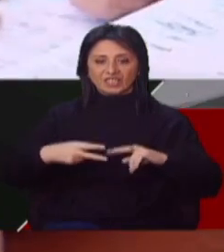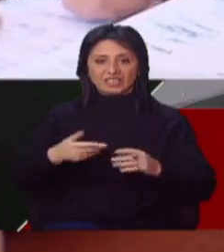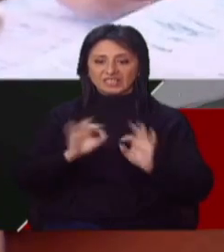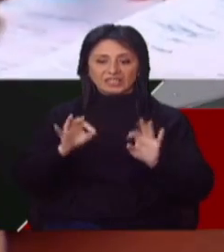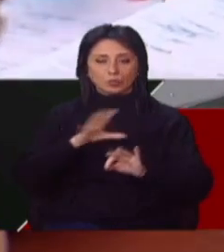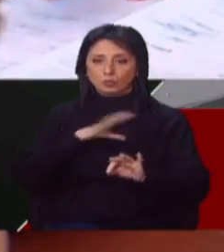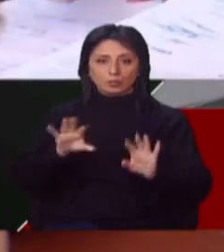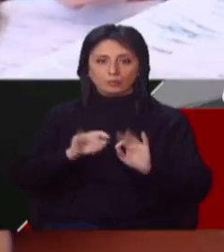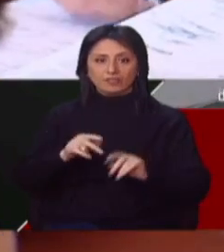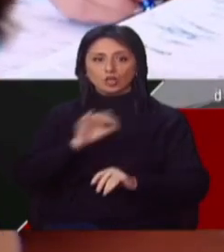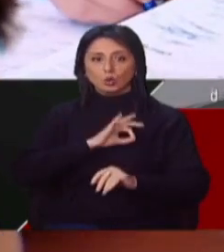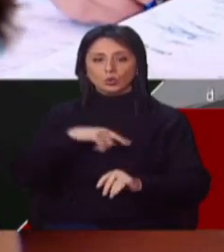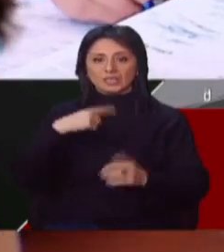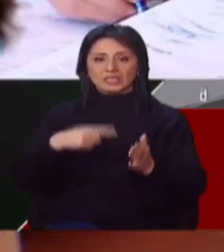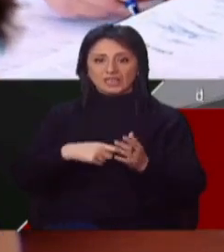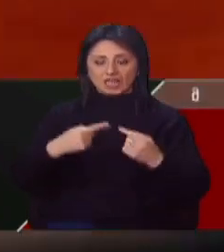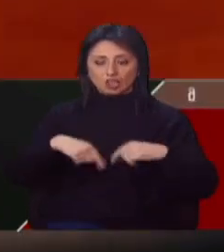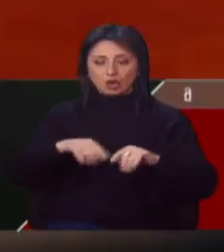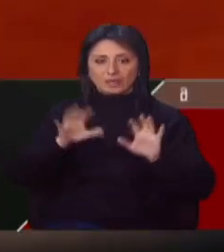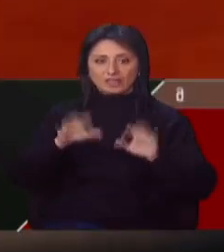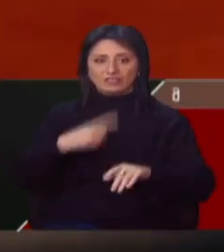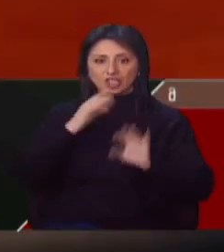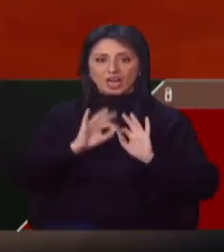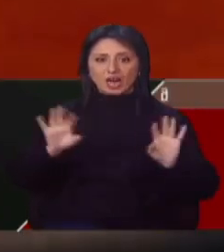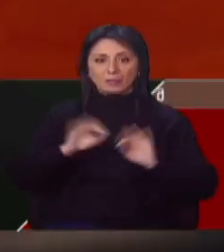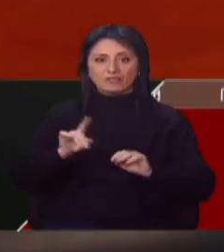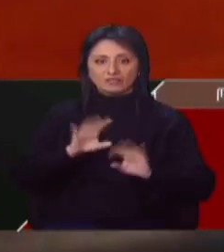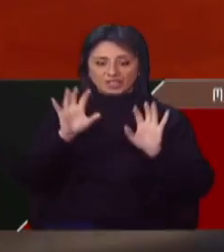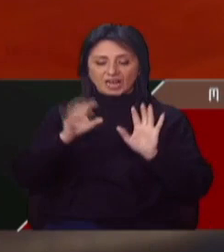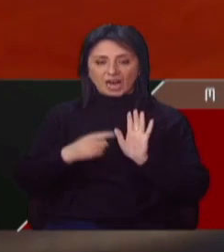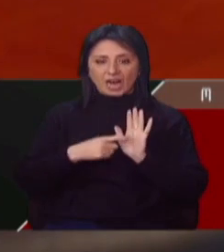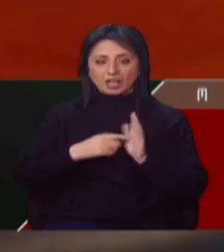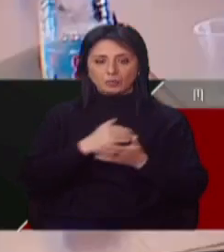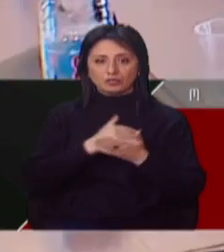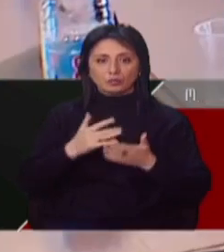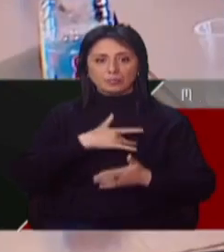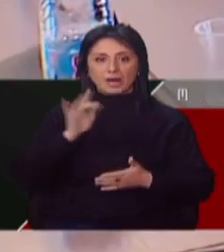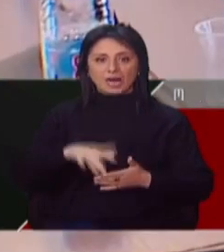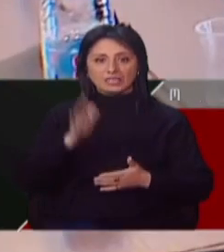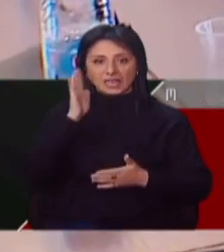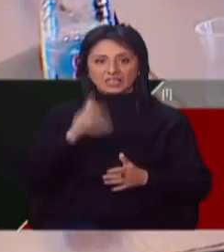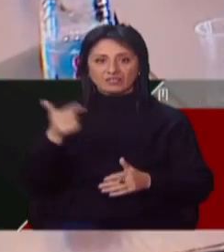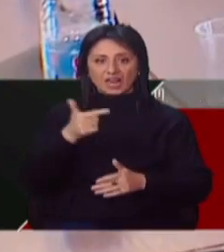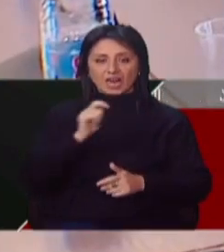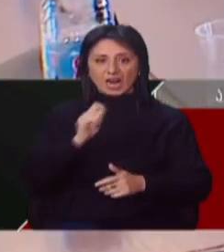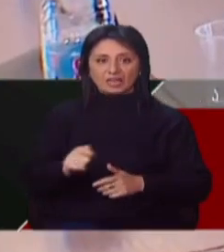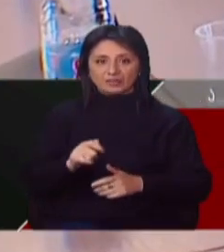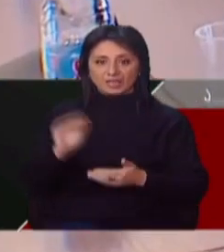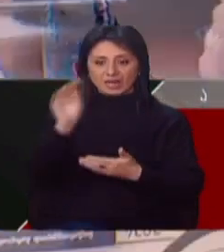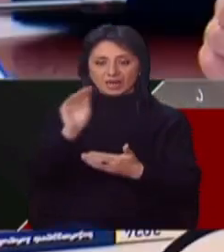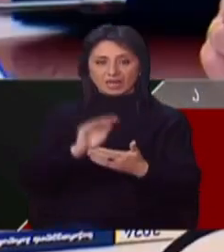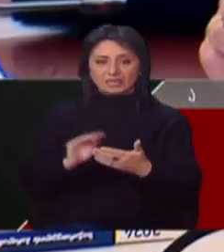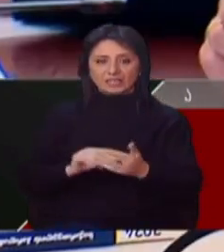am tutebshi juridul sakta komitetis tamshdomare ganmartavs rom kanondeblobis donezem katsrad ikneba garantirebuli da